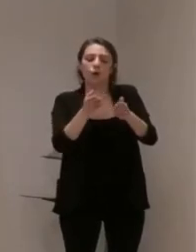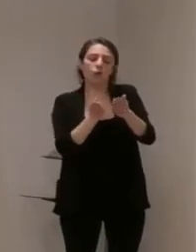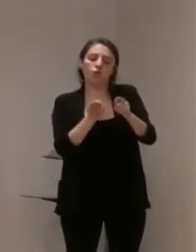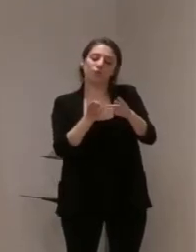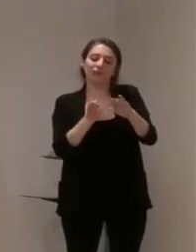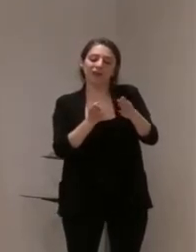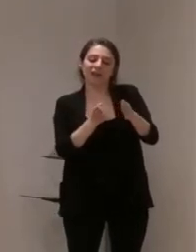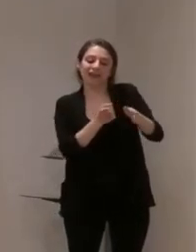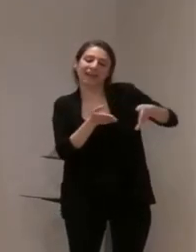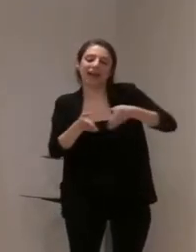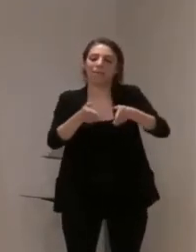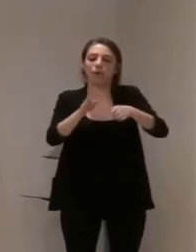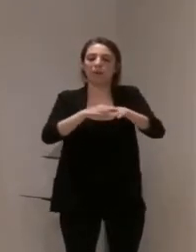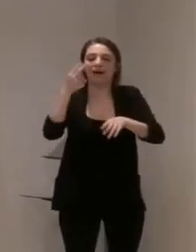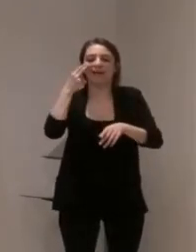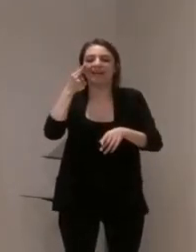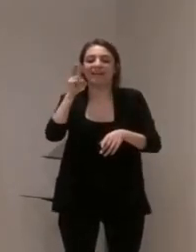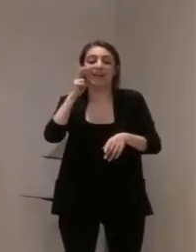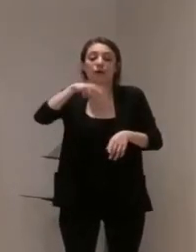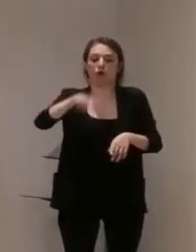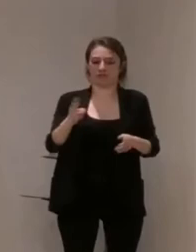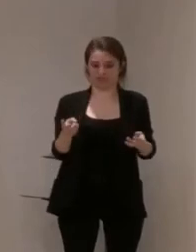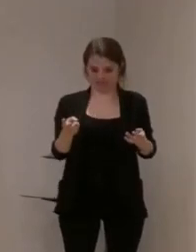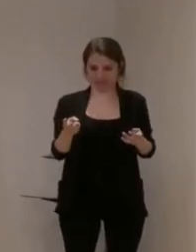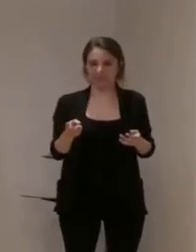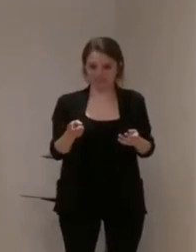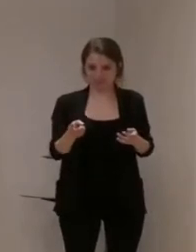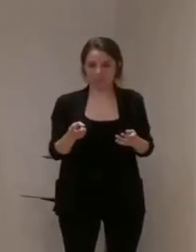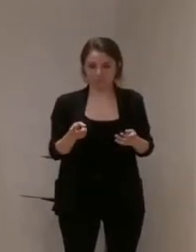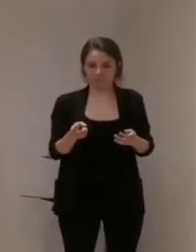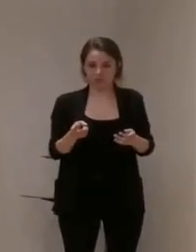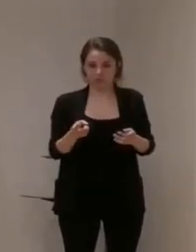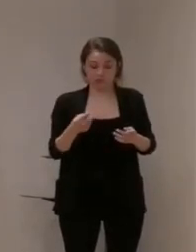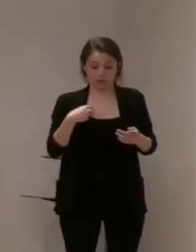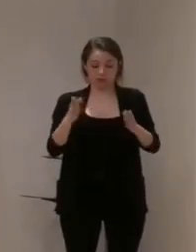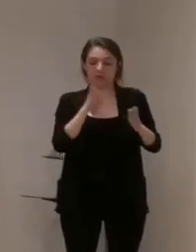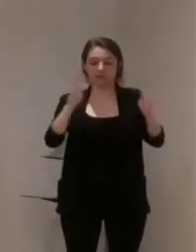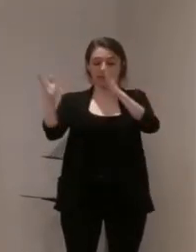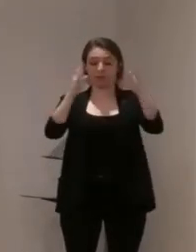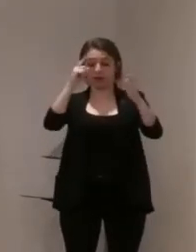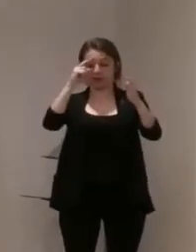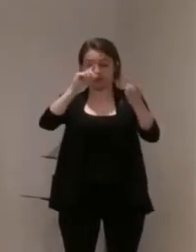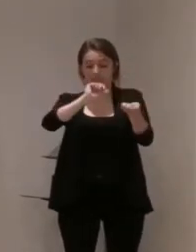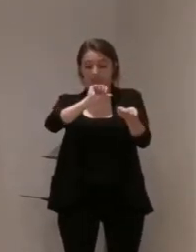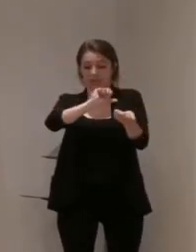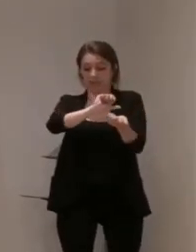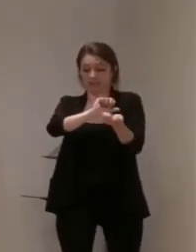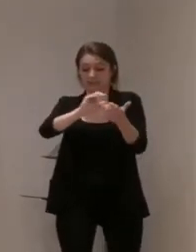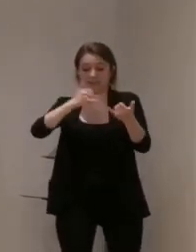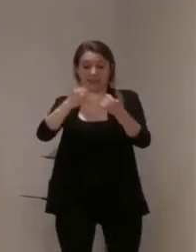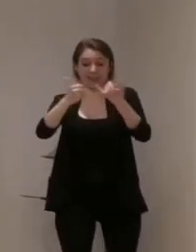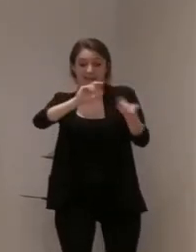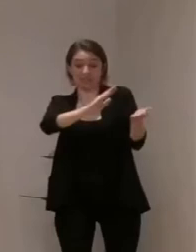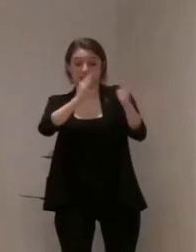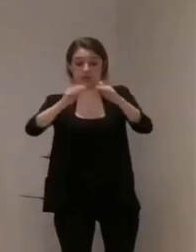una de les qüestions importants que es viu després d'un moment de transició o d'un moment de repressió